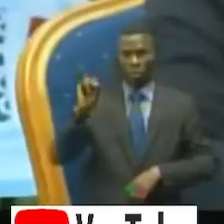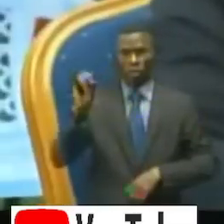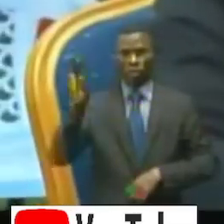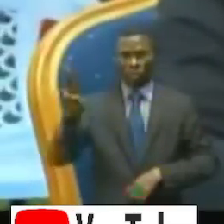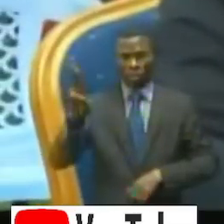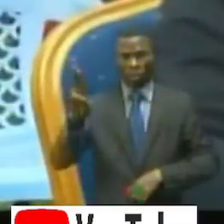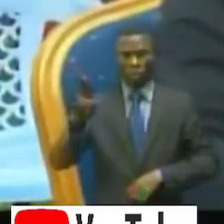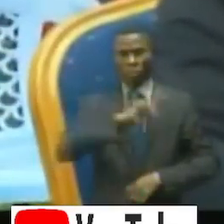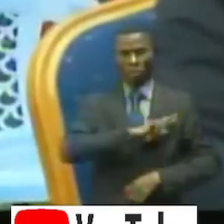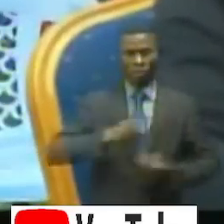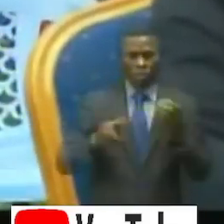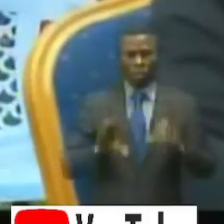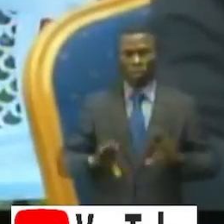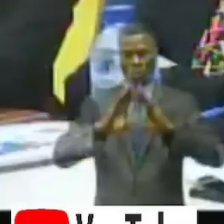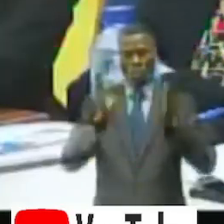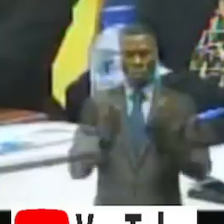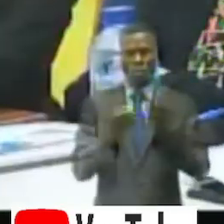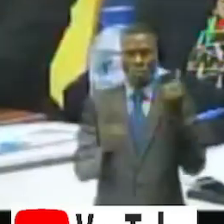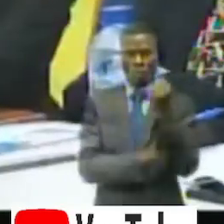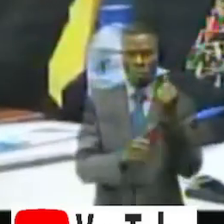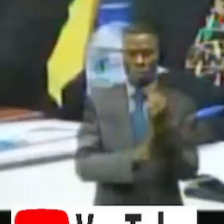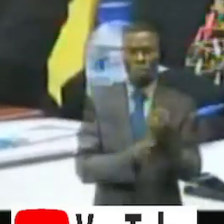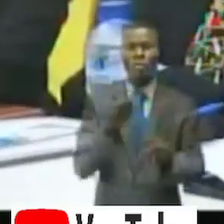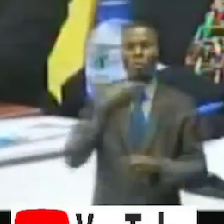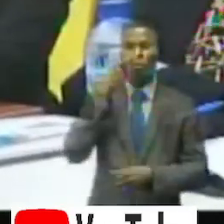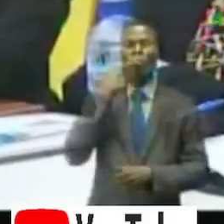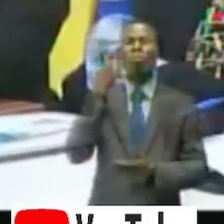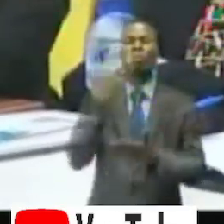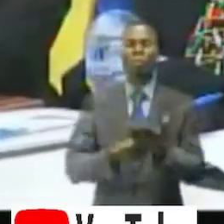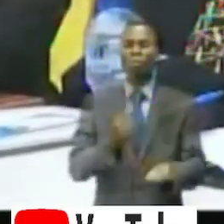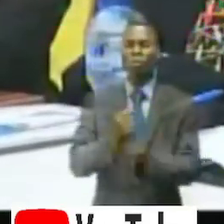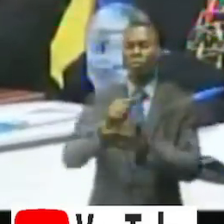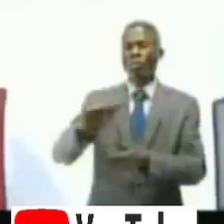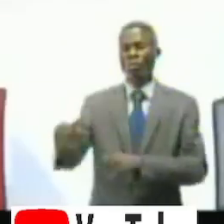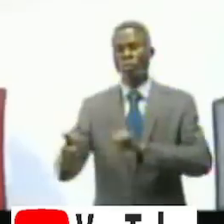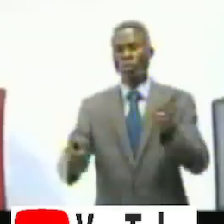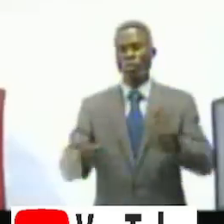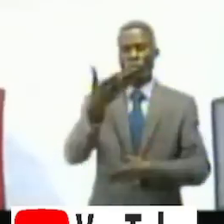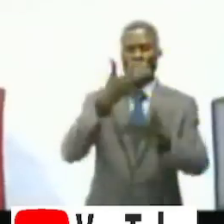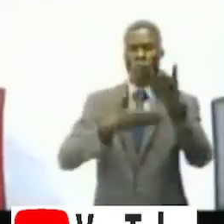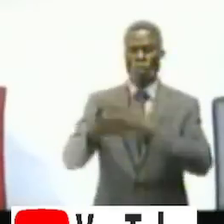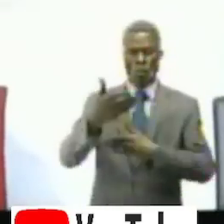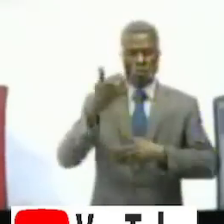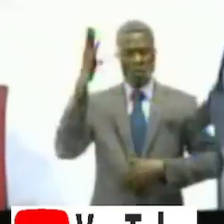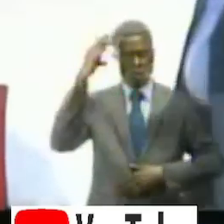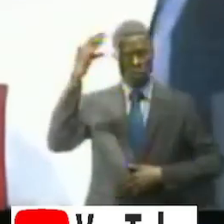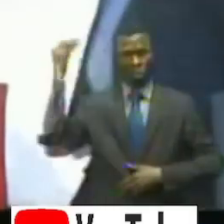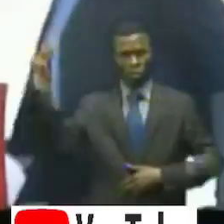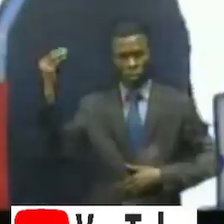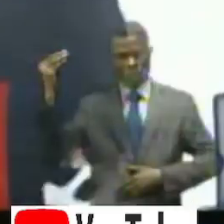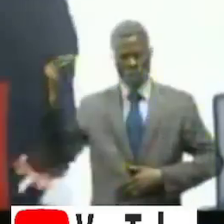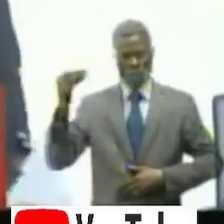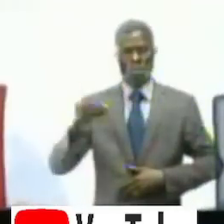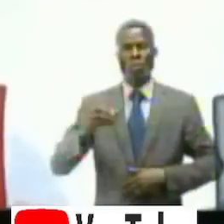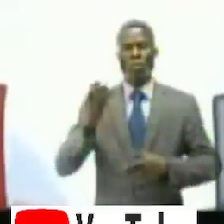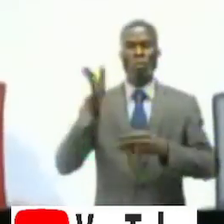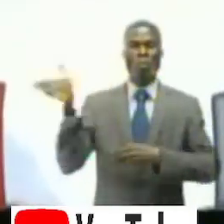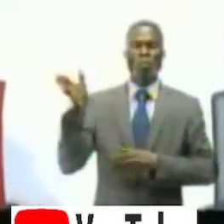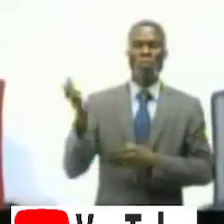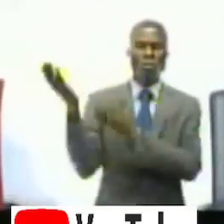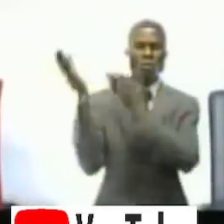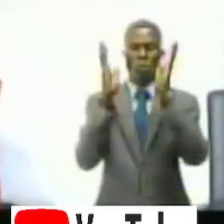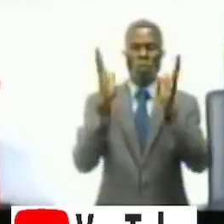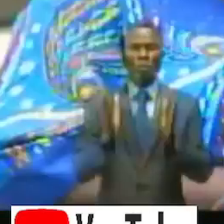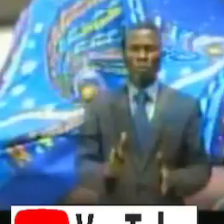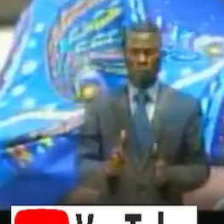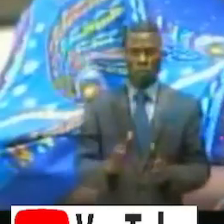à la tête de tout son staff. Il était question d'entraide, d'échange de carnets d'adresses. La Chambre de commerce veut être